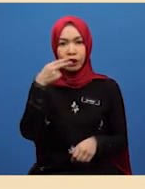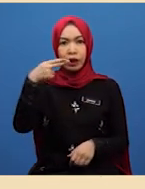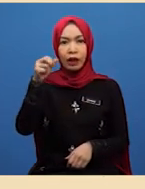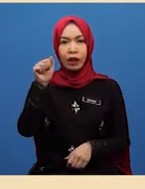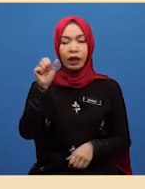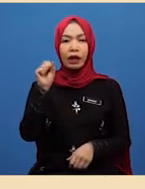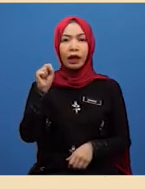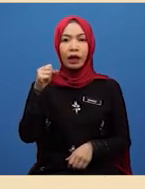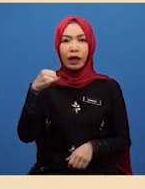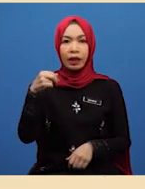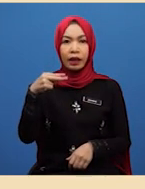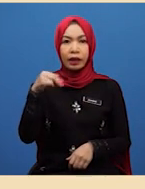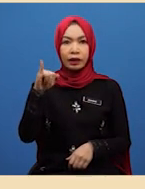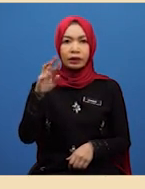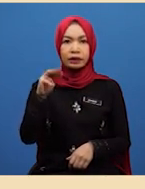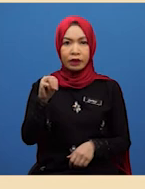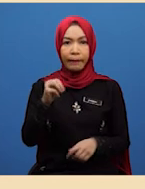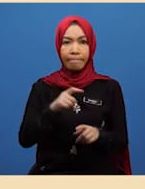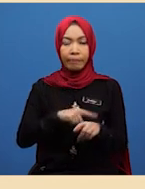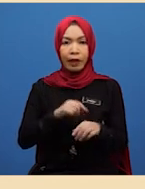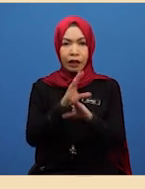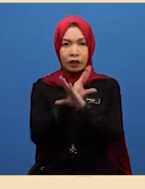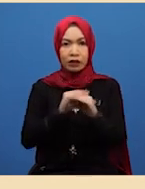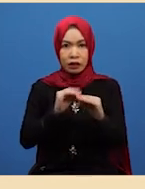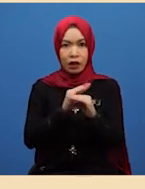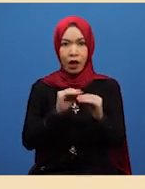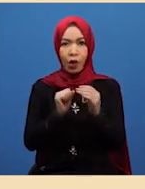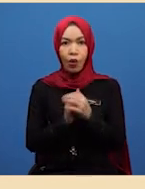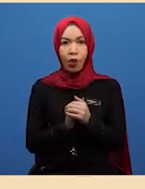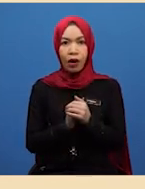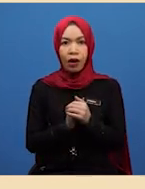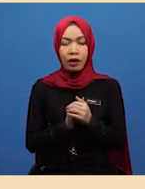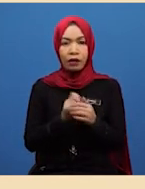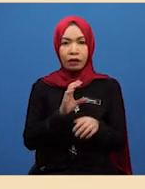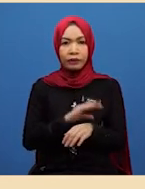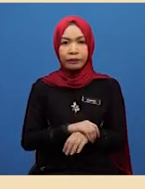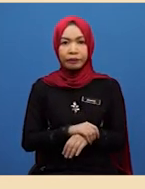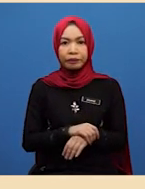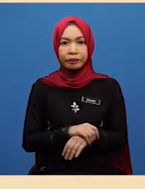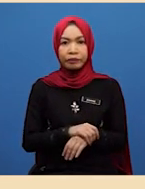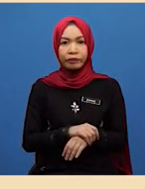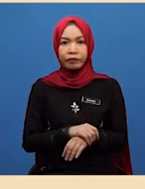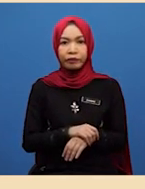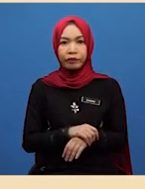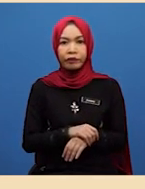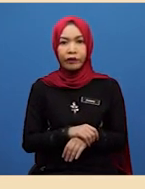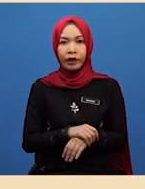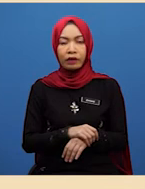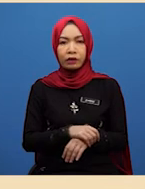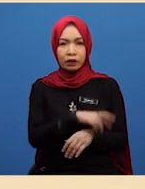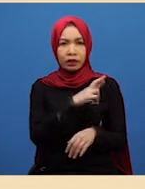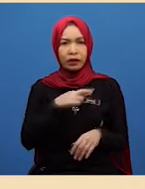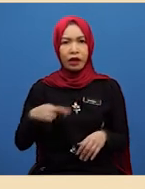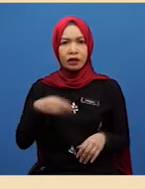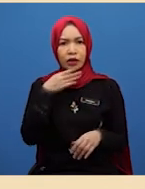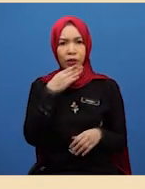Sarawak. Dalam rundingan inilah Pangeran Raja Muda Hashim menawarkan